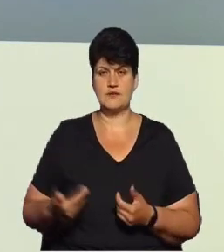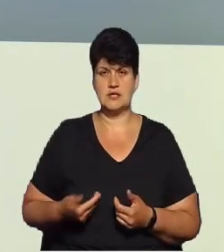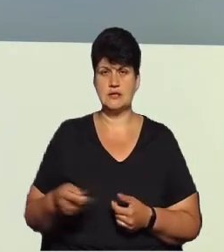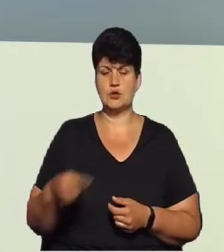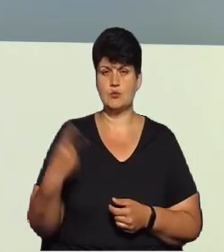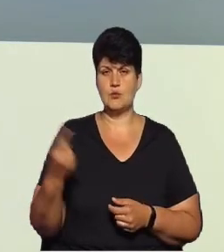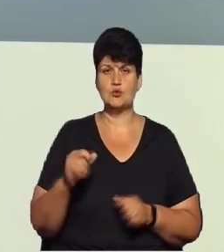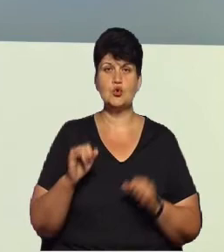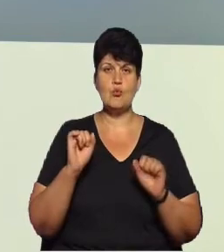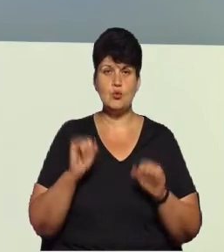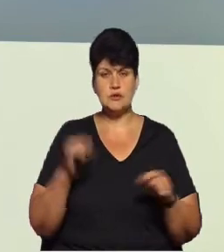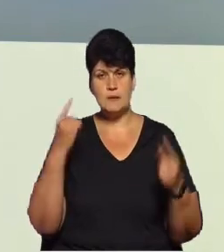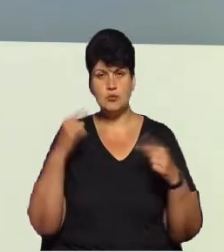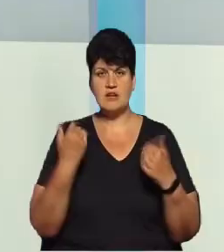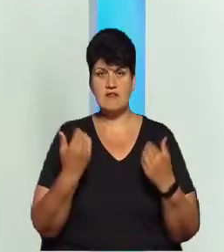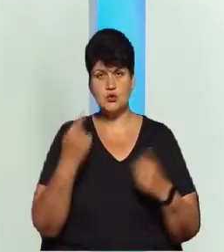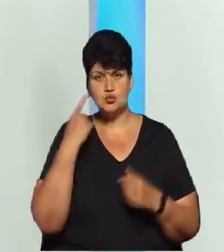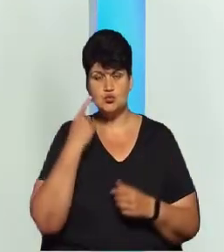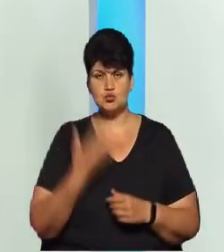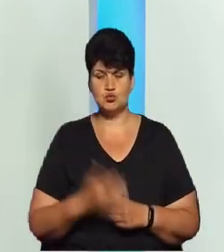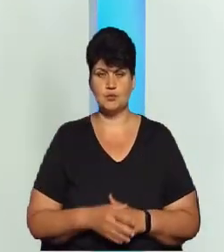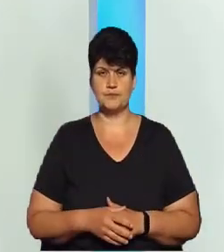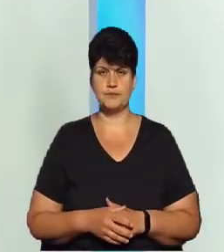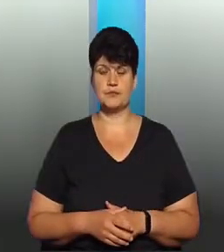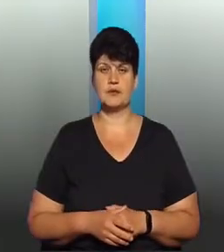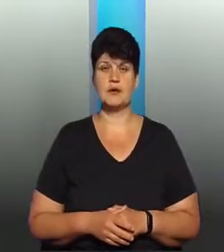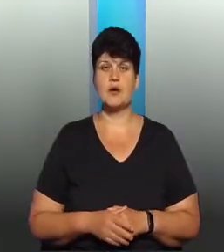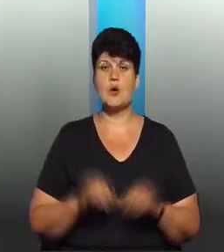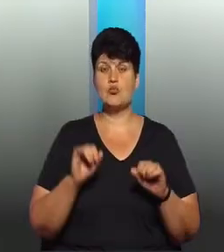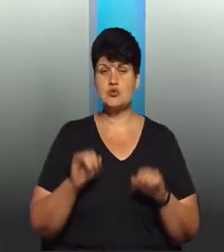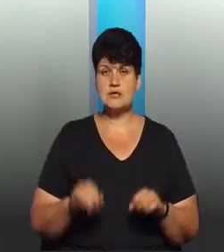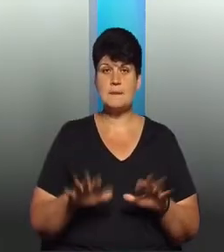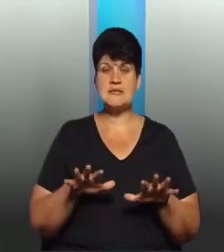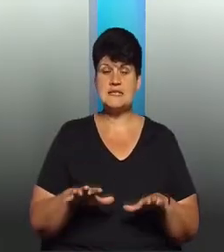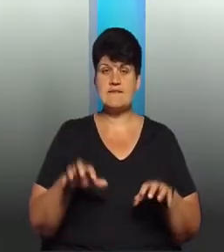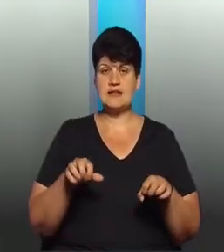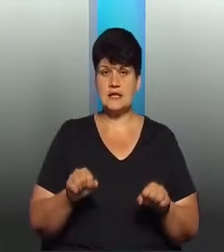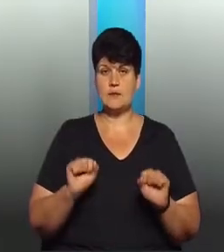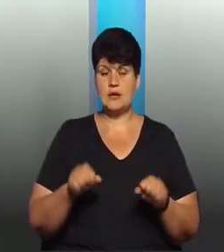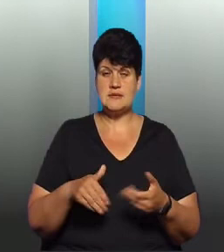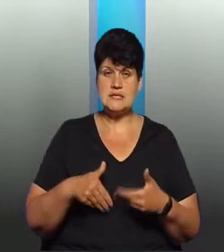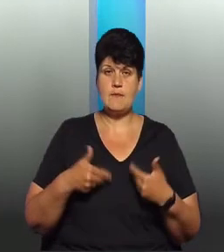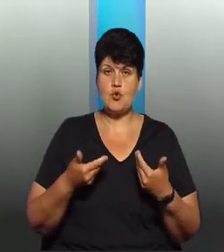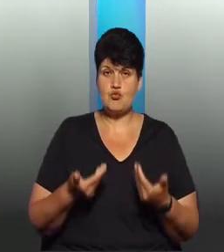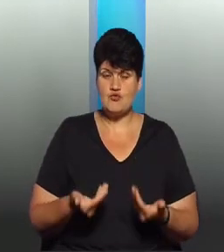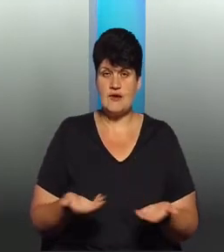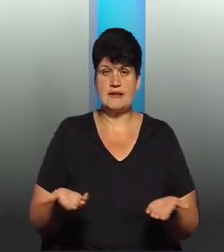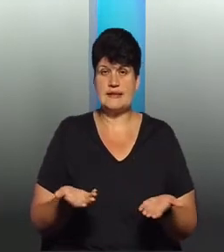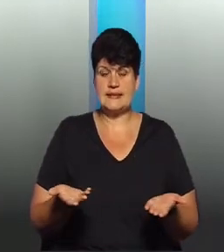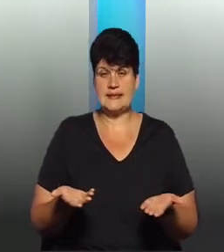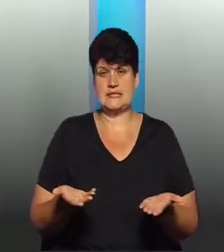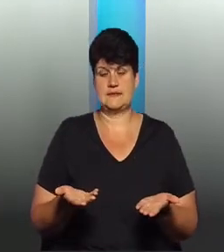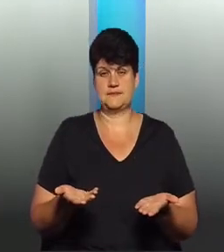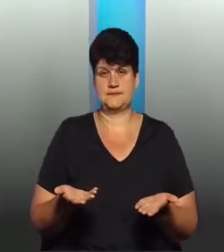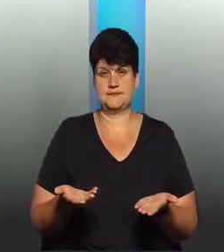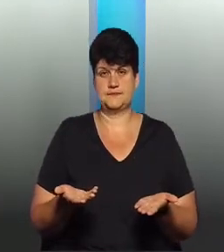вашу думку? Ну, можливо, місцева влада змогла би запропонувати також якісь такі публічні події,